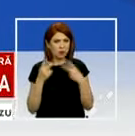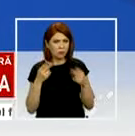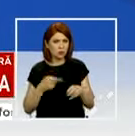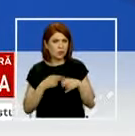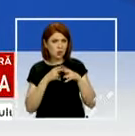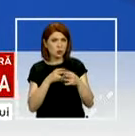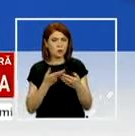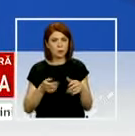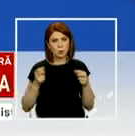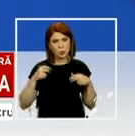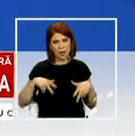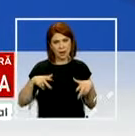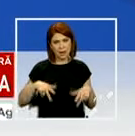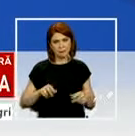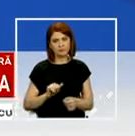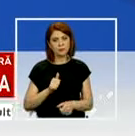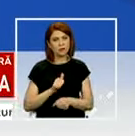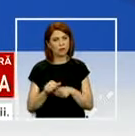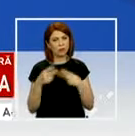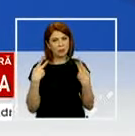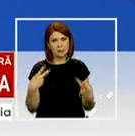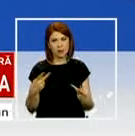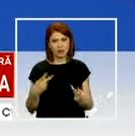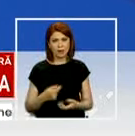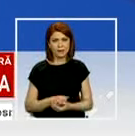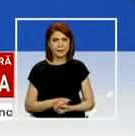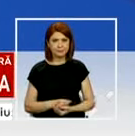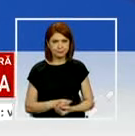pentru Ucraina. Este foarte important